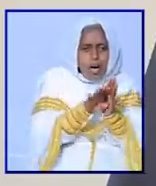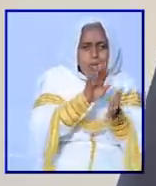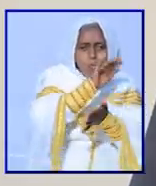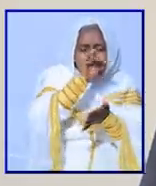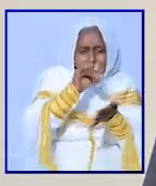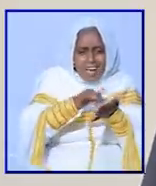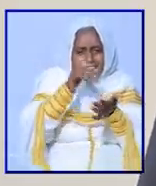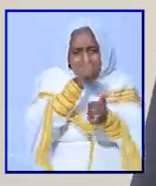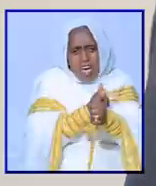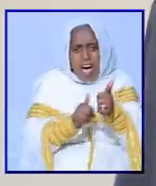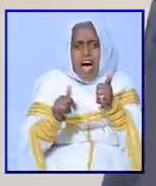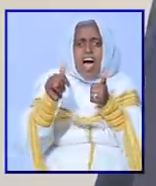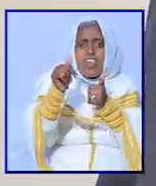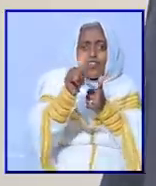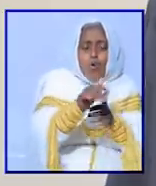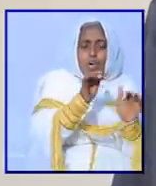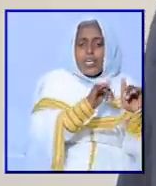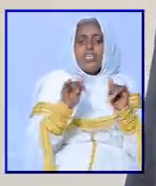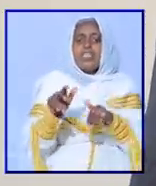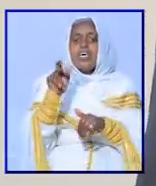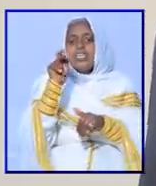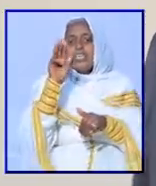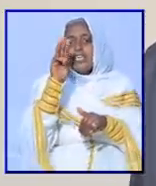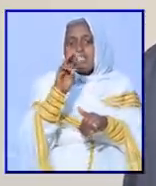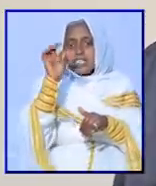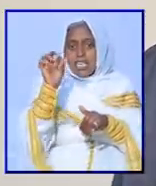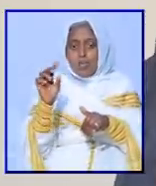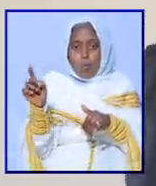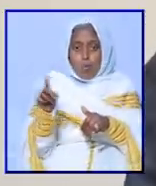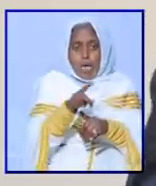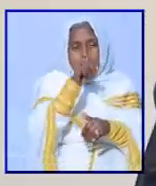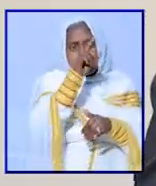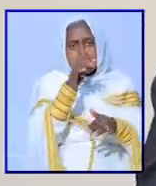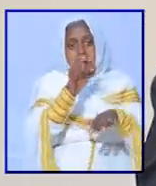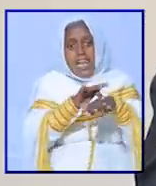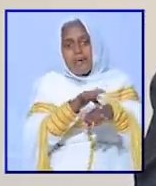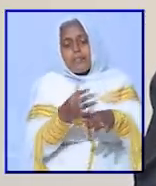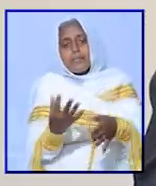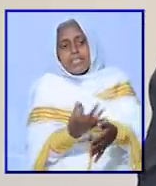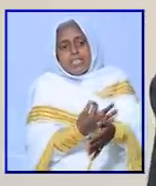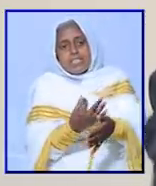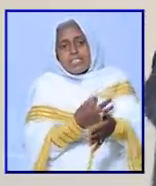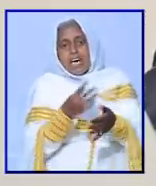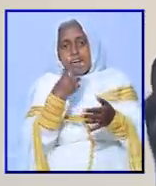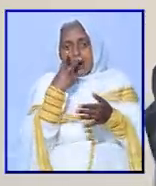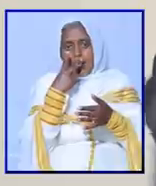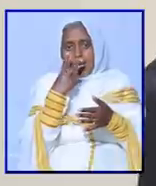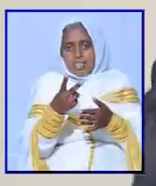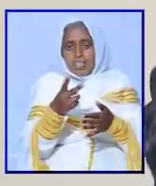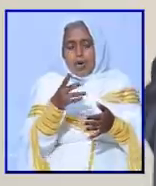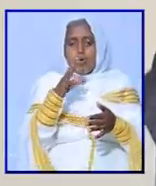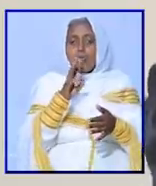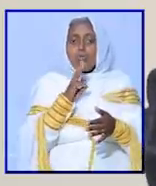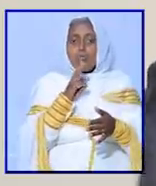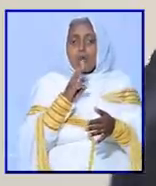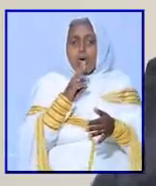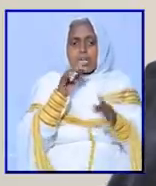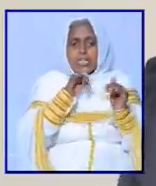ከባህሩ መካከል አልፎ እንደ ደስ የትሆና እዛች ላይ ሳራይ እንዴ ውሃውን እንዴ ብሎ